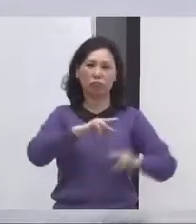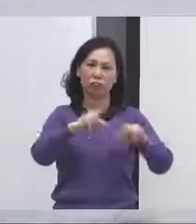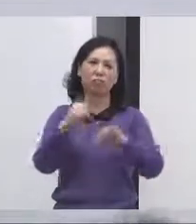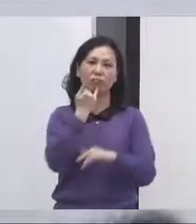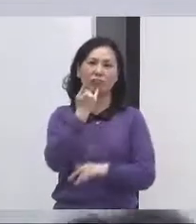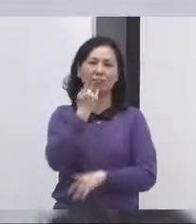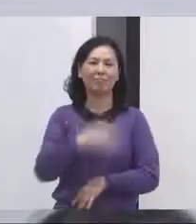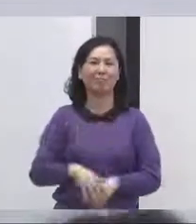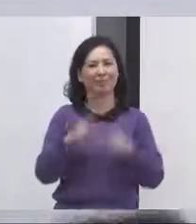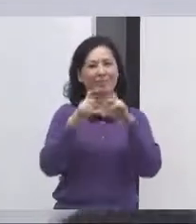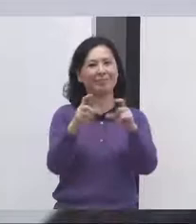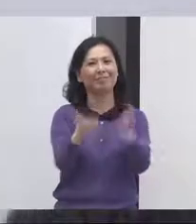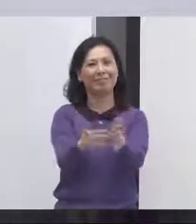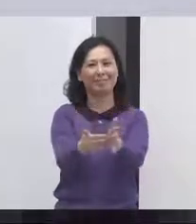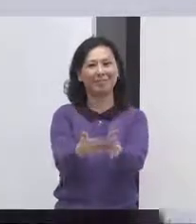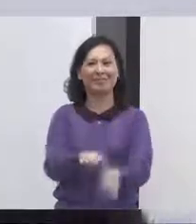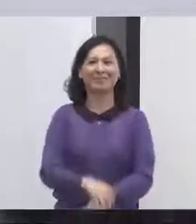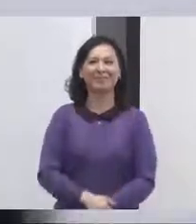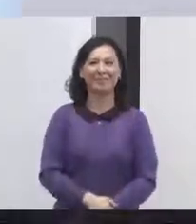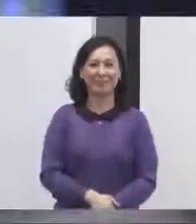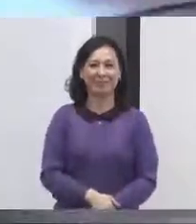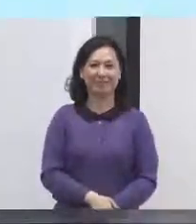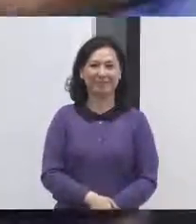好，回答完